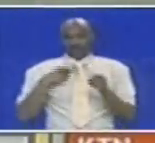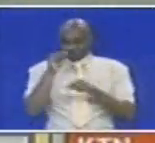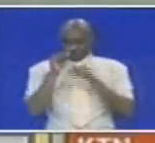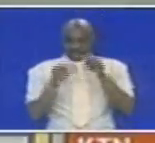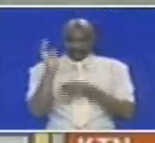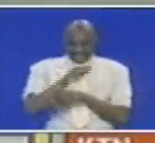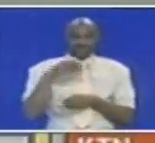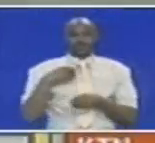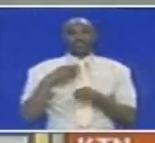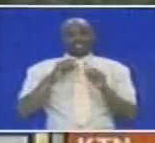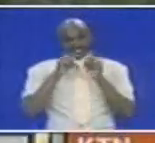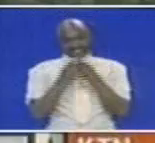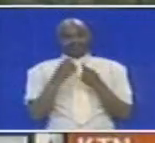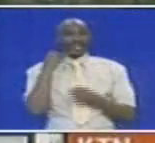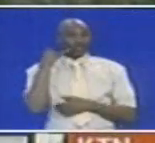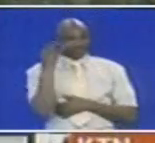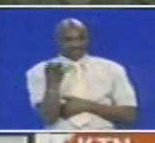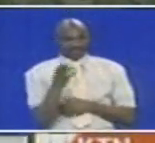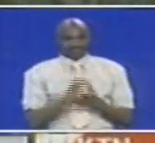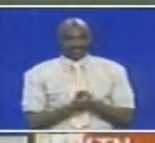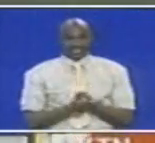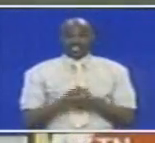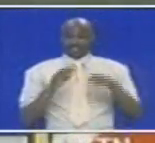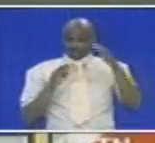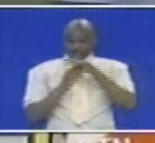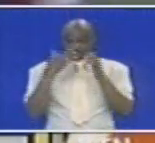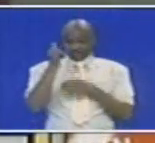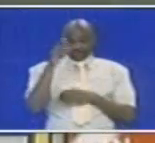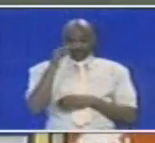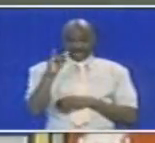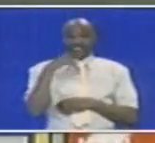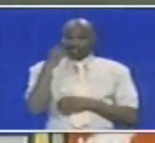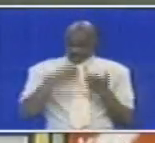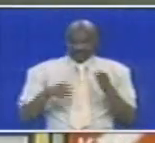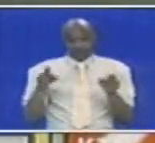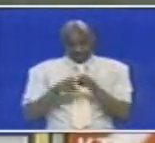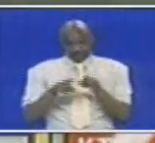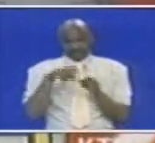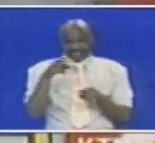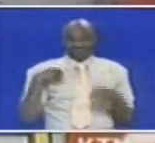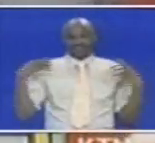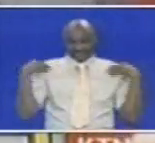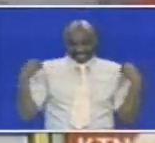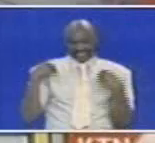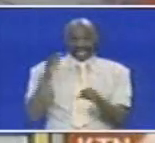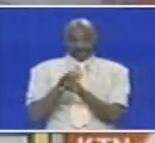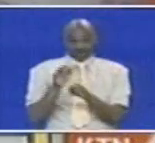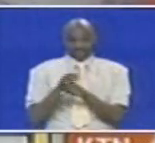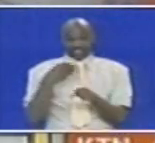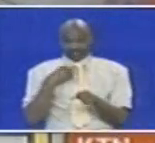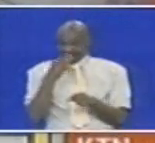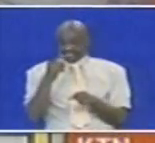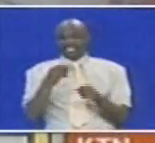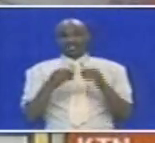vile Nakuru na Queens. Top Fry Nakuru hawakung'aa vilivyo walivyokuwa wanatarajia mjini Nakuru, lakini tajriba ya